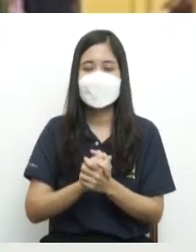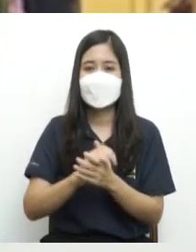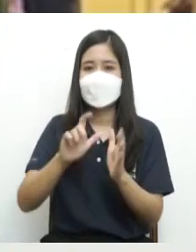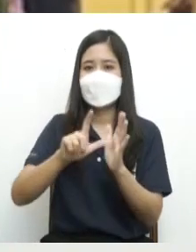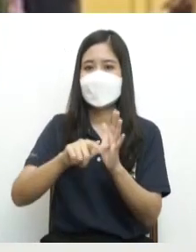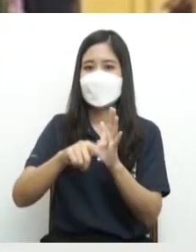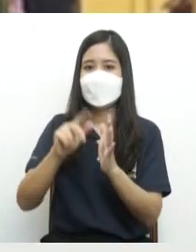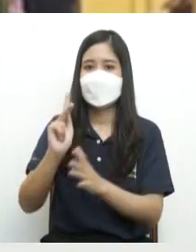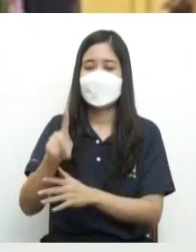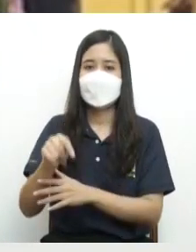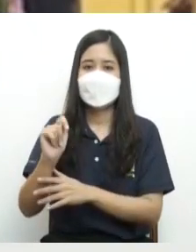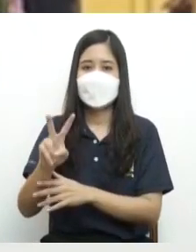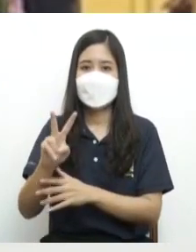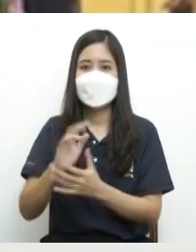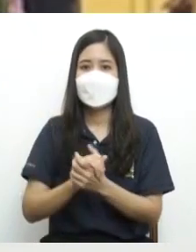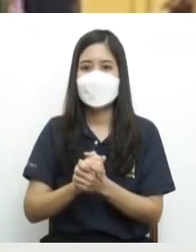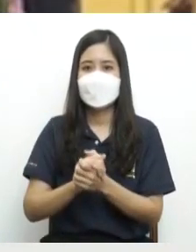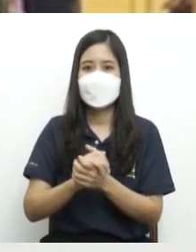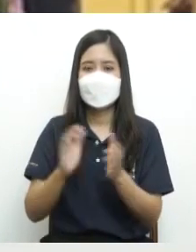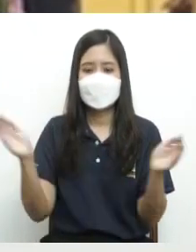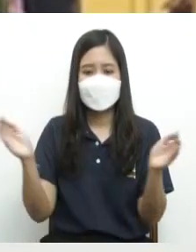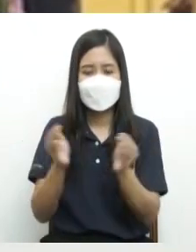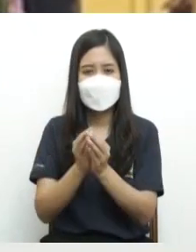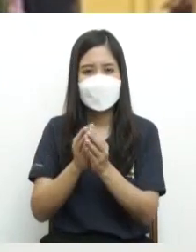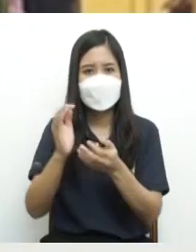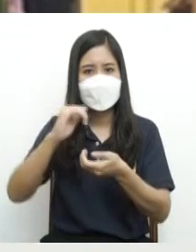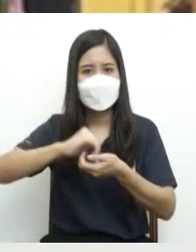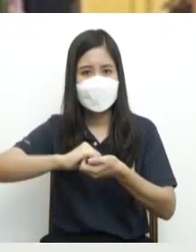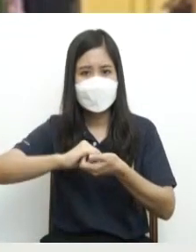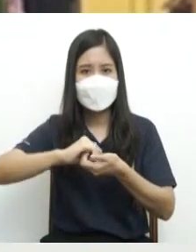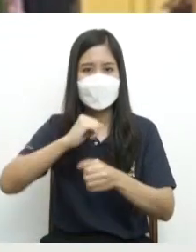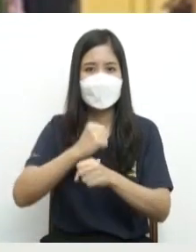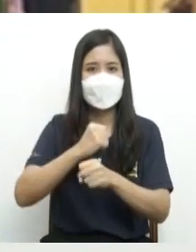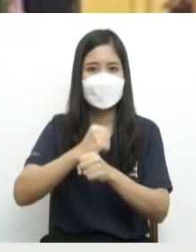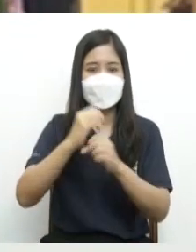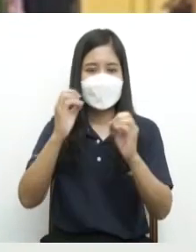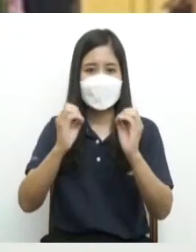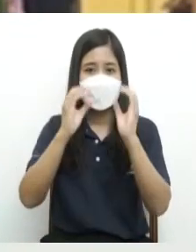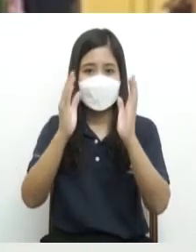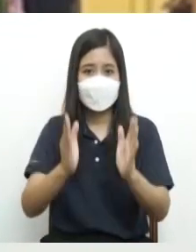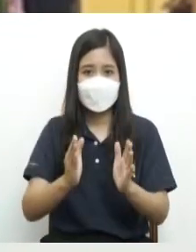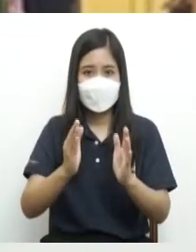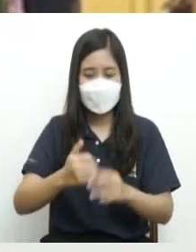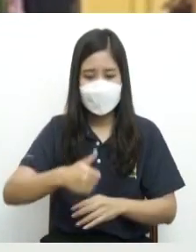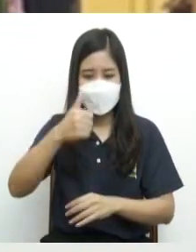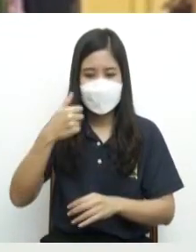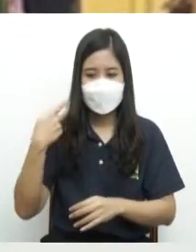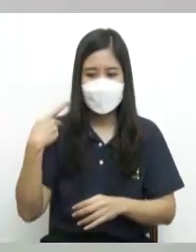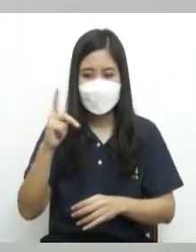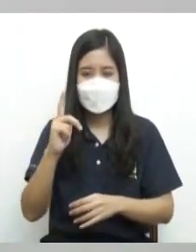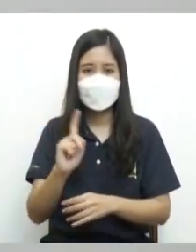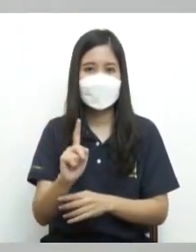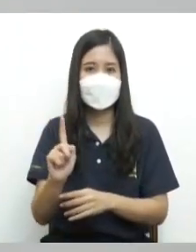กบข.นะคะว่าภาพรวมในการร่วมมือในครั้งนี้ค่ะท่านคะคุณครูของเราจะได้รับประโยชน์อะไรบ้างคะ